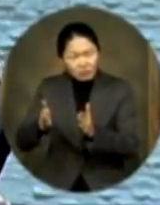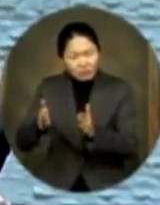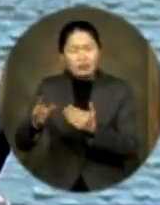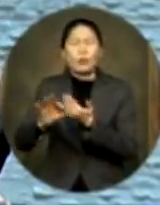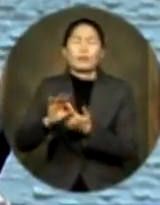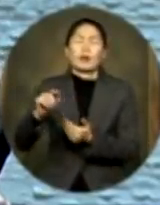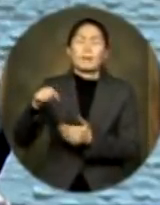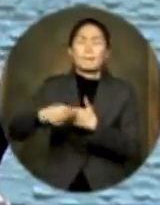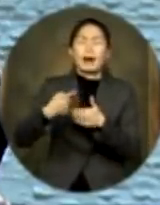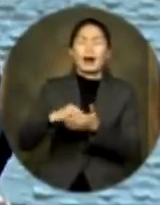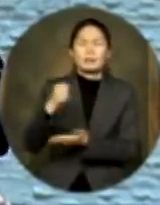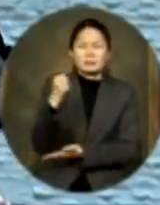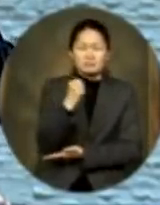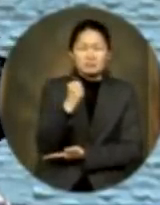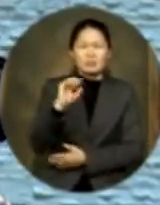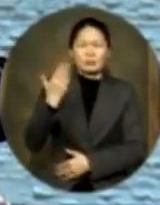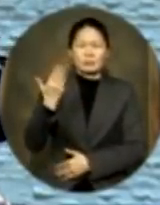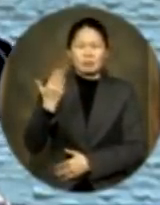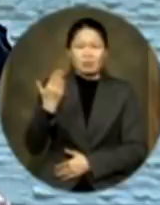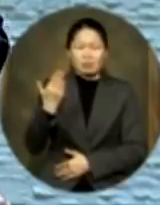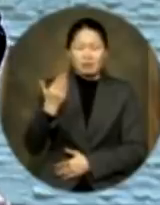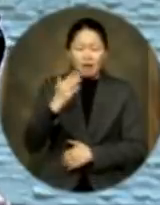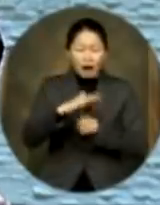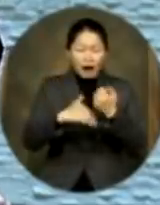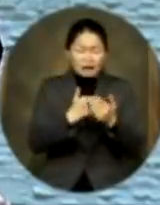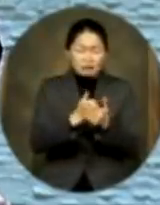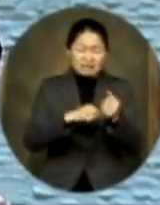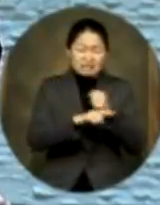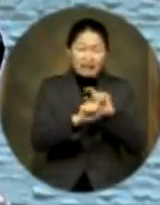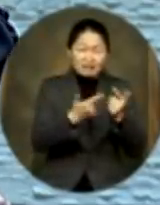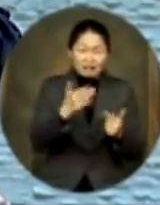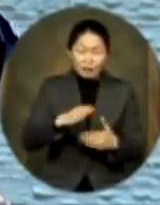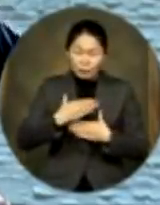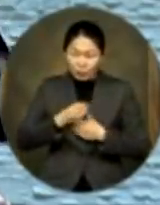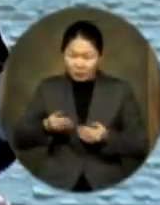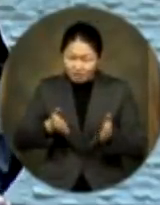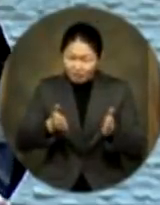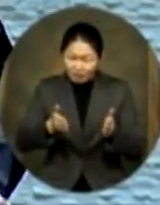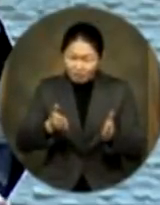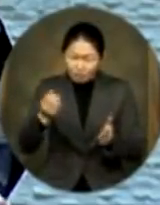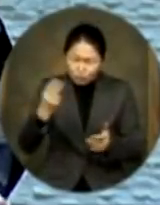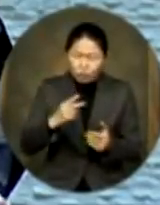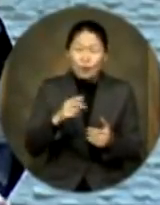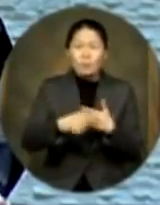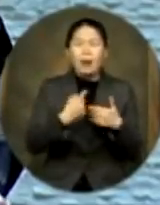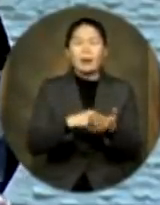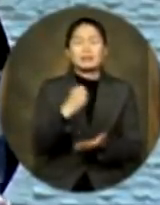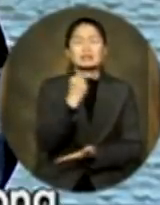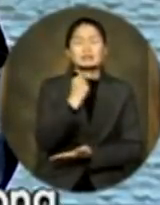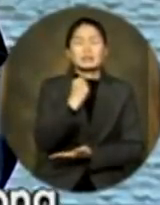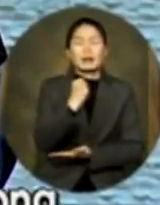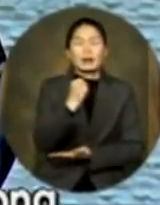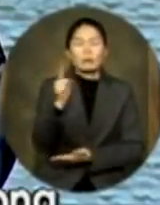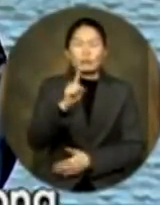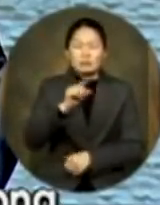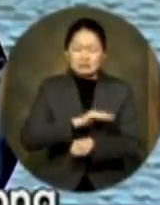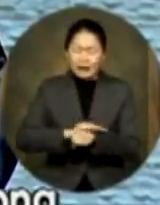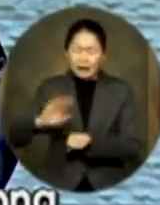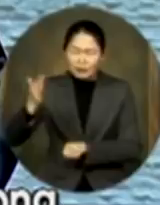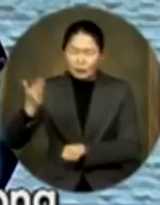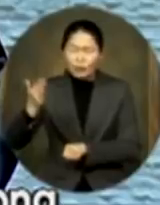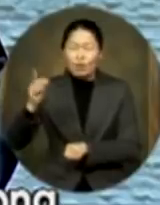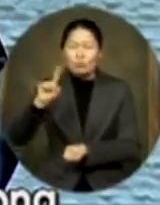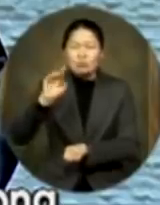흔들립니다 하나님의 뜻이 아닌데 편한 길 같아요 그럼 또 마음이 흔들려요 무엇이 잘 되고 뭐지